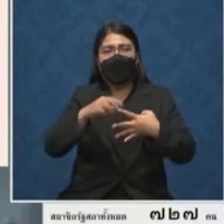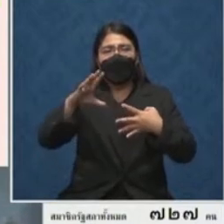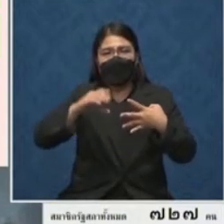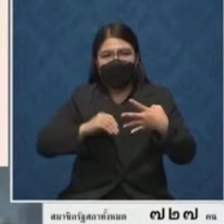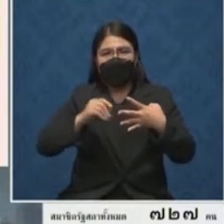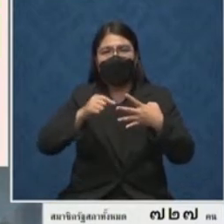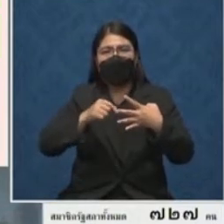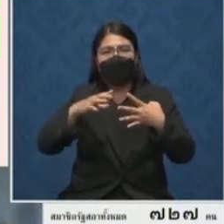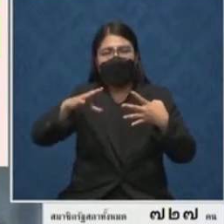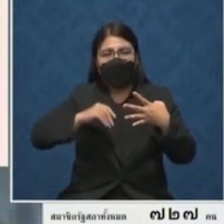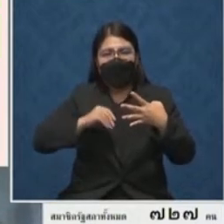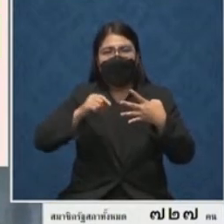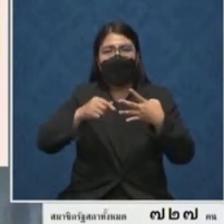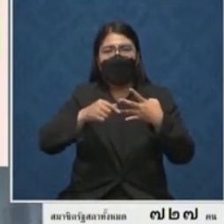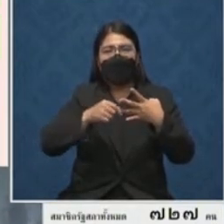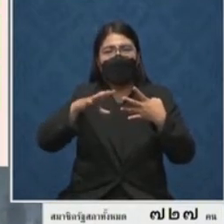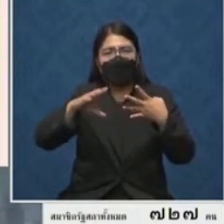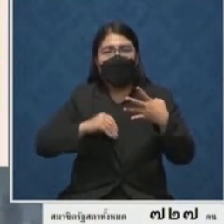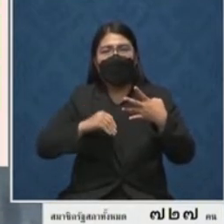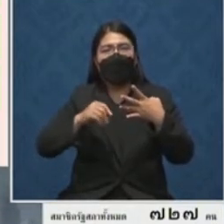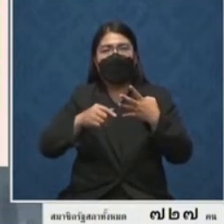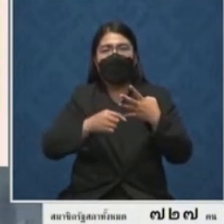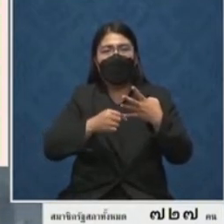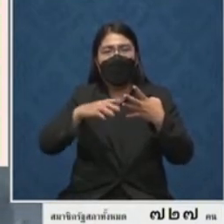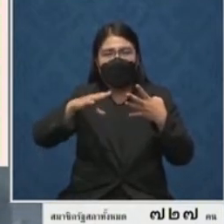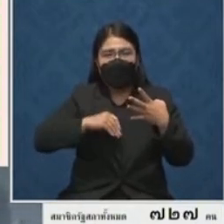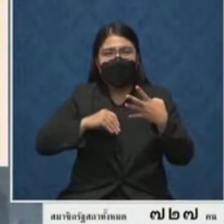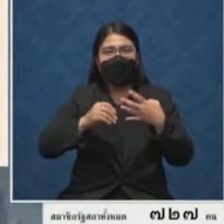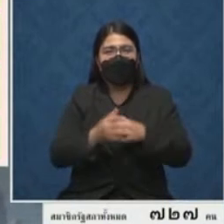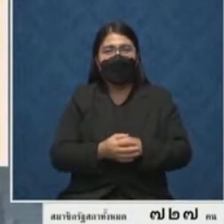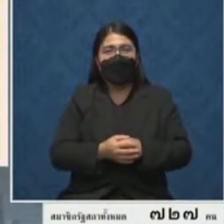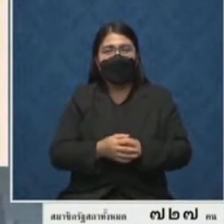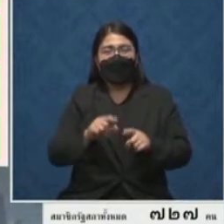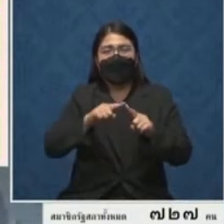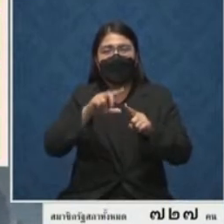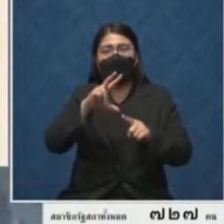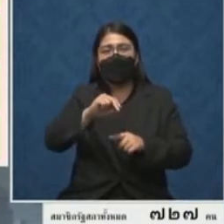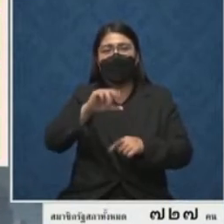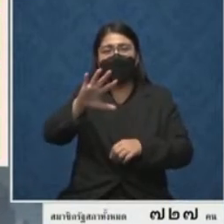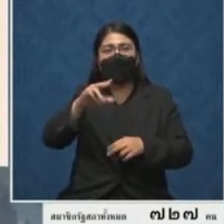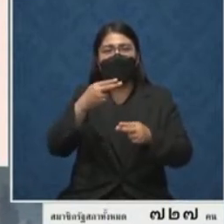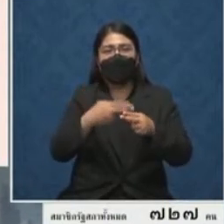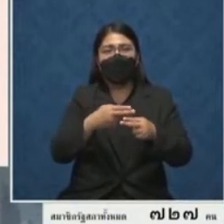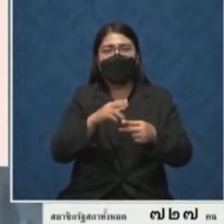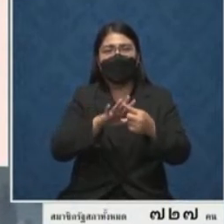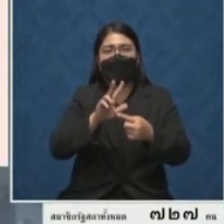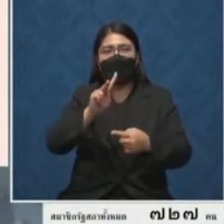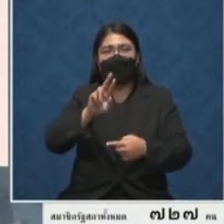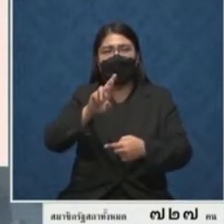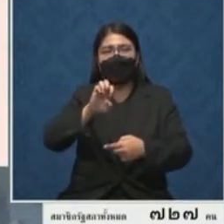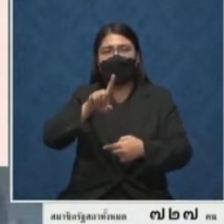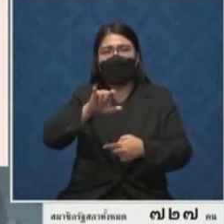ลักการ3รับหลักการ4รับหลักการครับ 35นายเกียงศักดิ์ฝ้ายสีงา